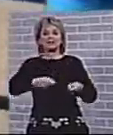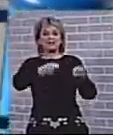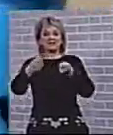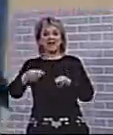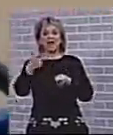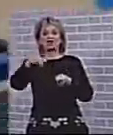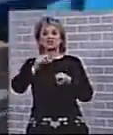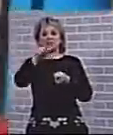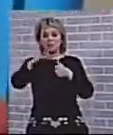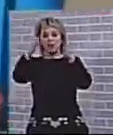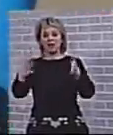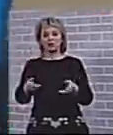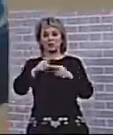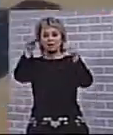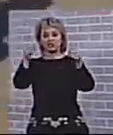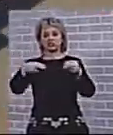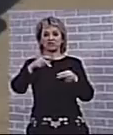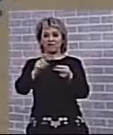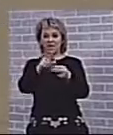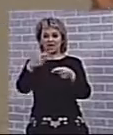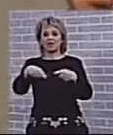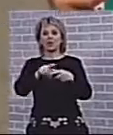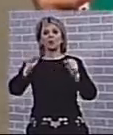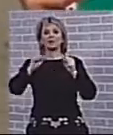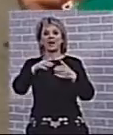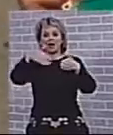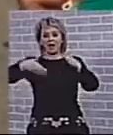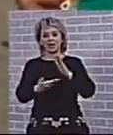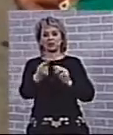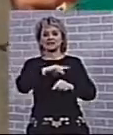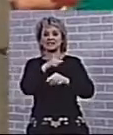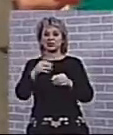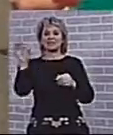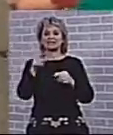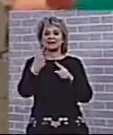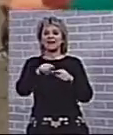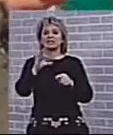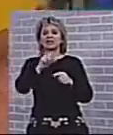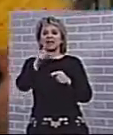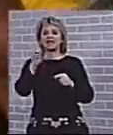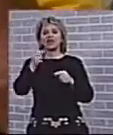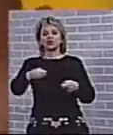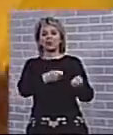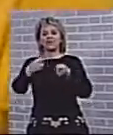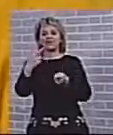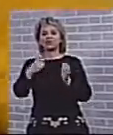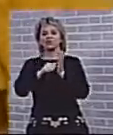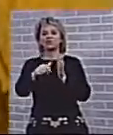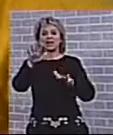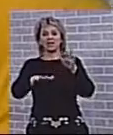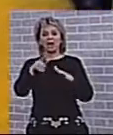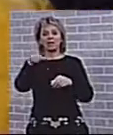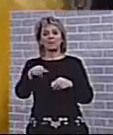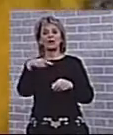таскает газовые баллоны, приваренные к швеллерам. Это упражнение «Колодец» в силовом экстриме. На этот раз Александр пронес 260